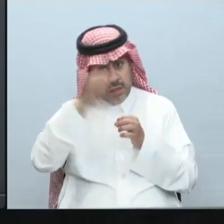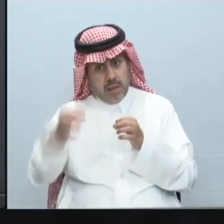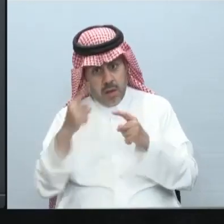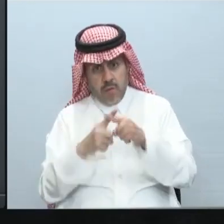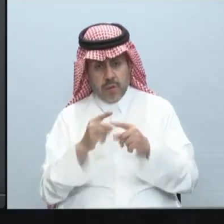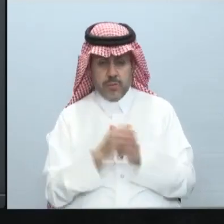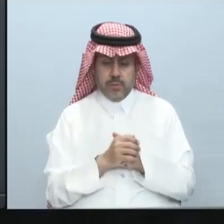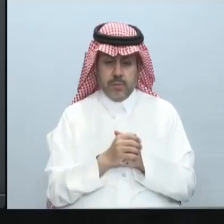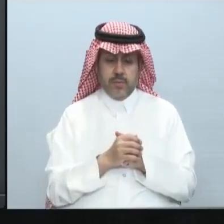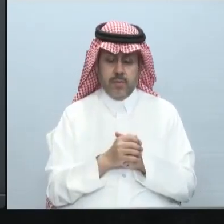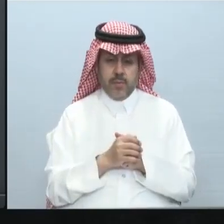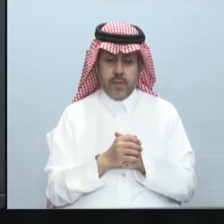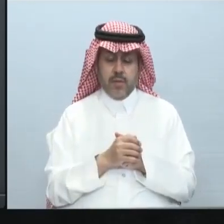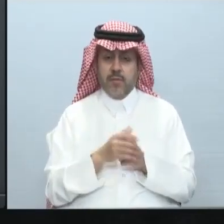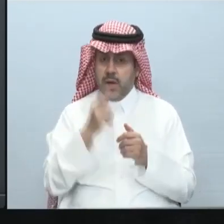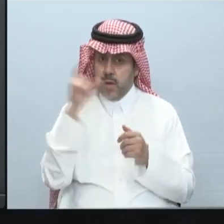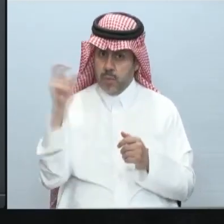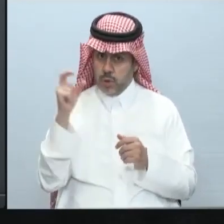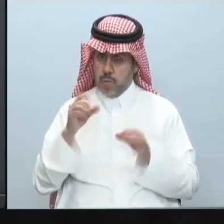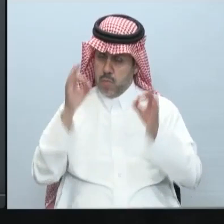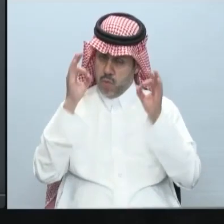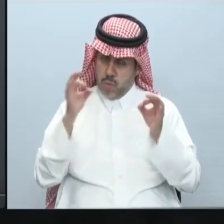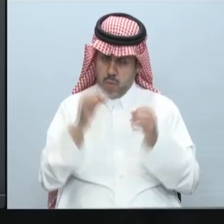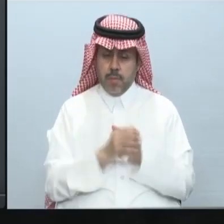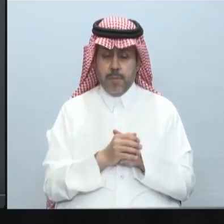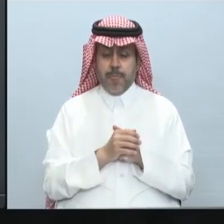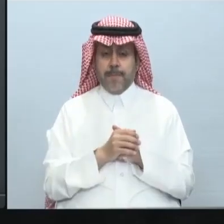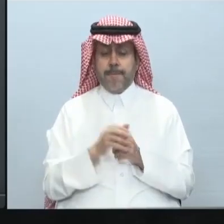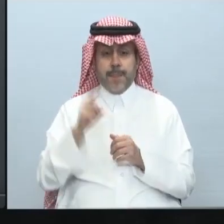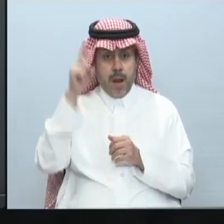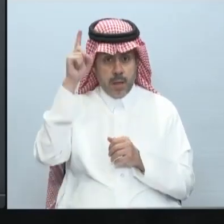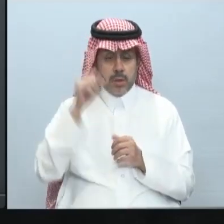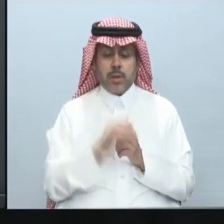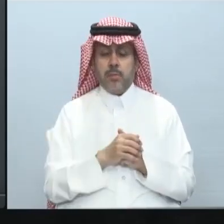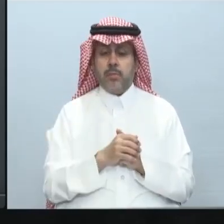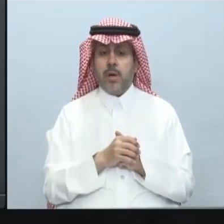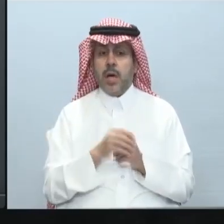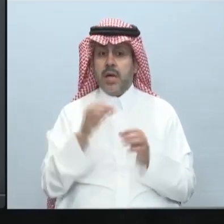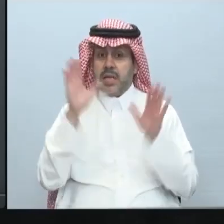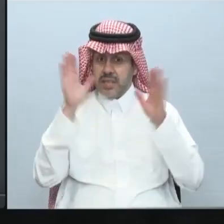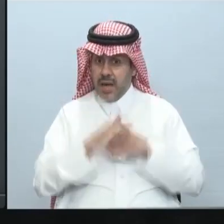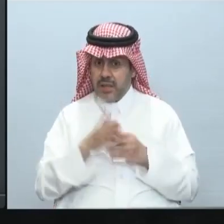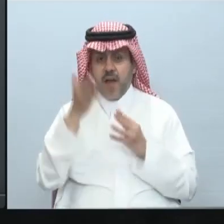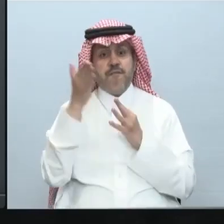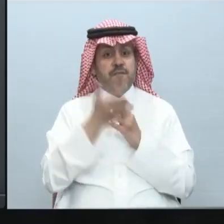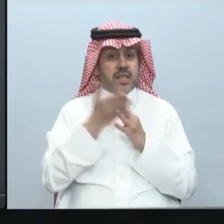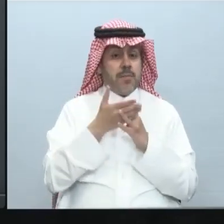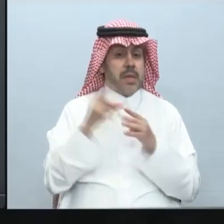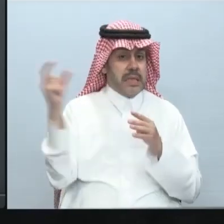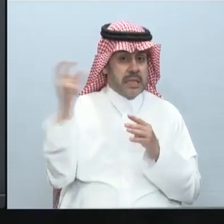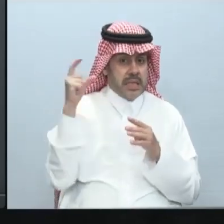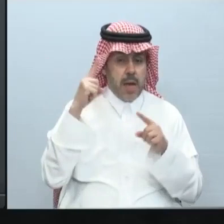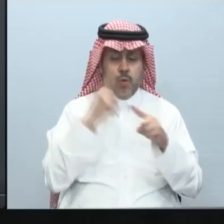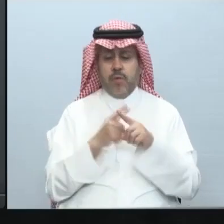صلاه العصر فقد حبط عمله لماذا جعل هذا الامر فاصل بين الاسلام والكفر لما كان